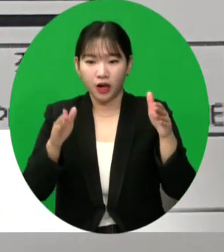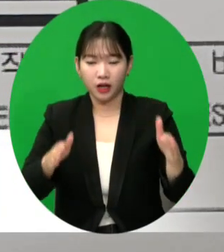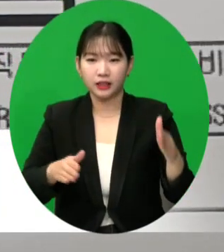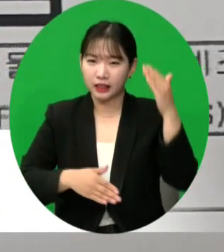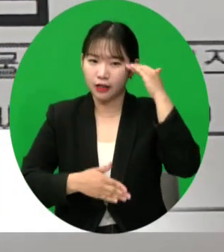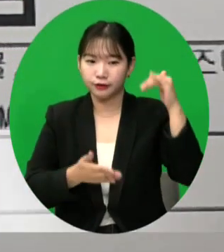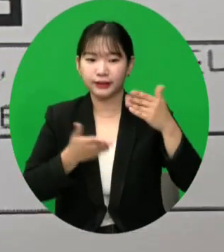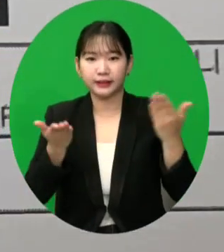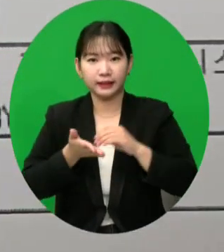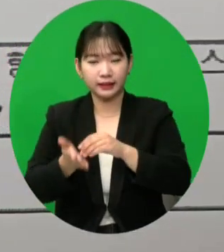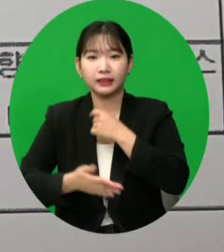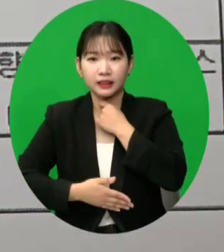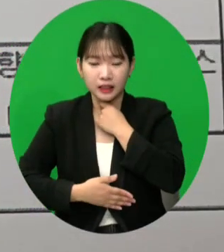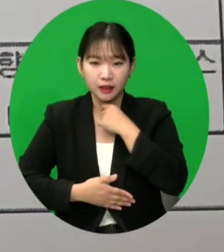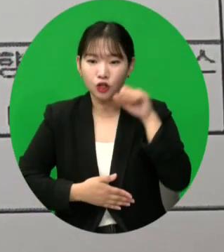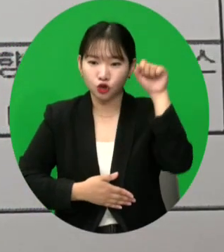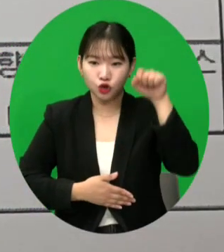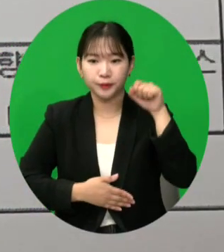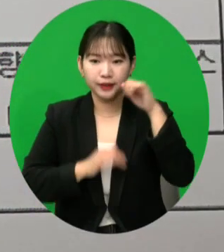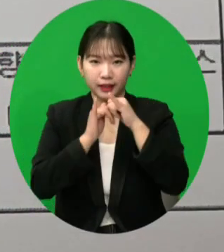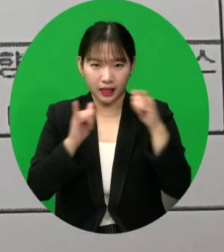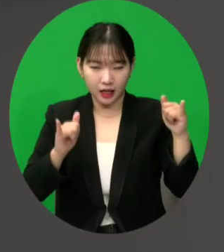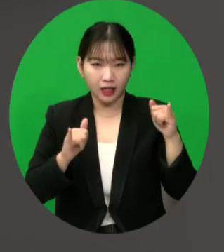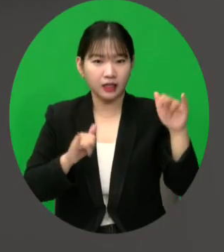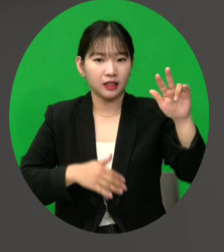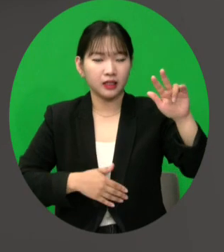국내 취업을 원하는 우즈베키스탄인 등